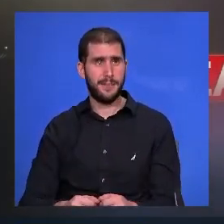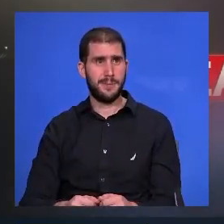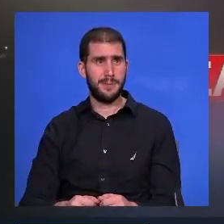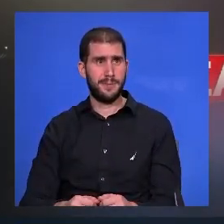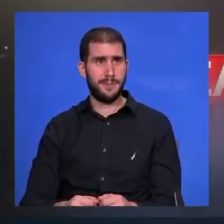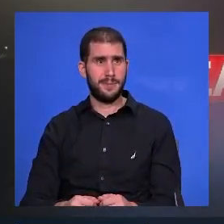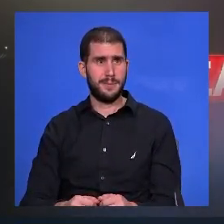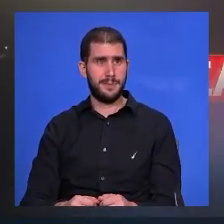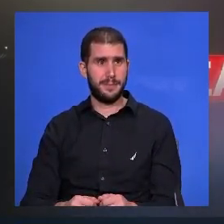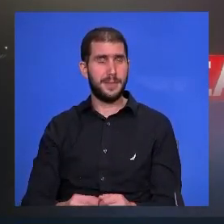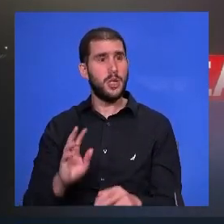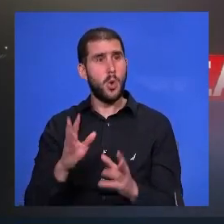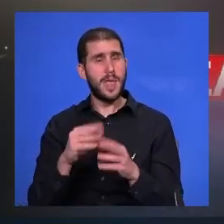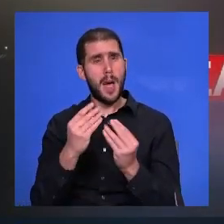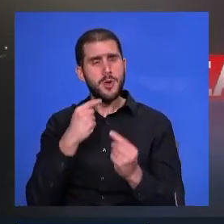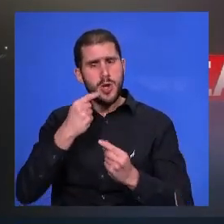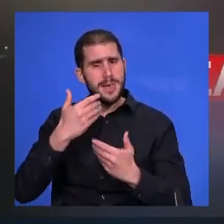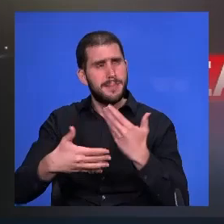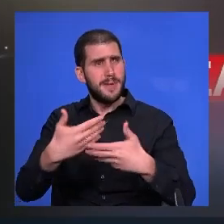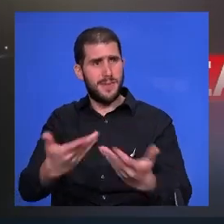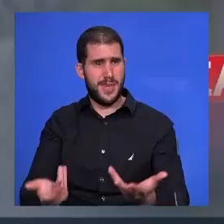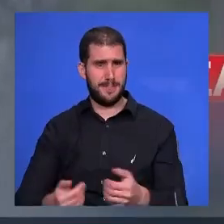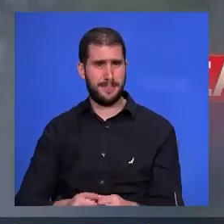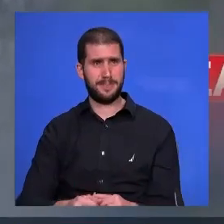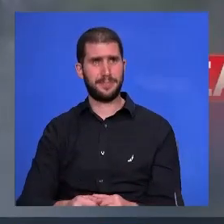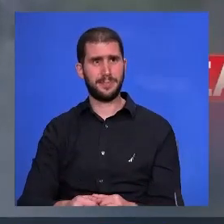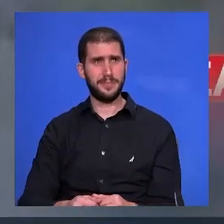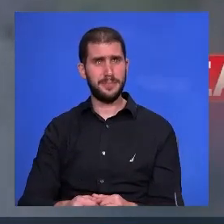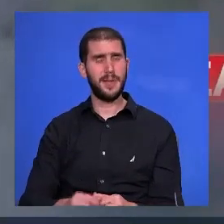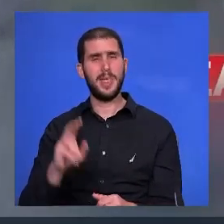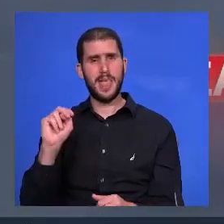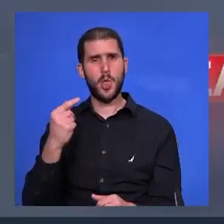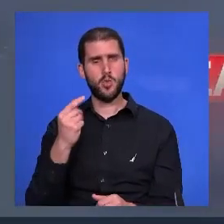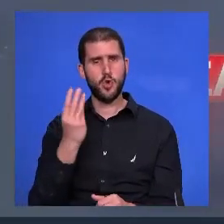And they have a lot more years to go. Nathan Gutman, Washington.